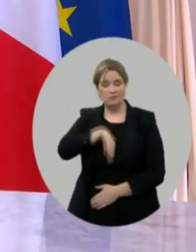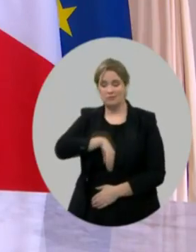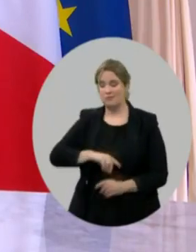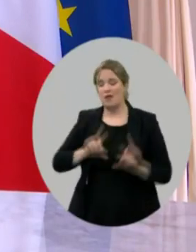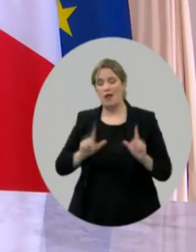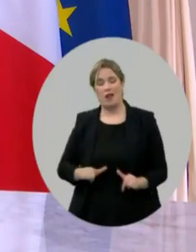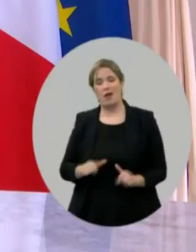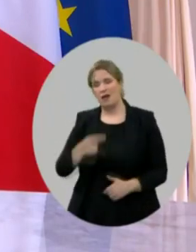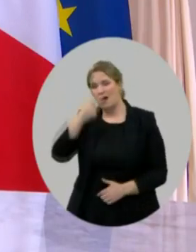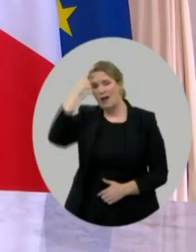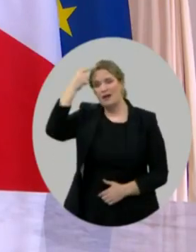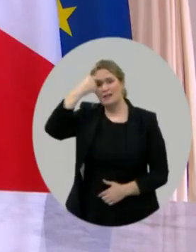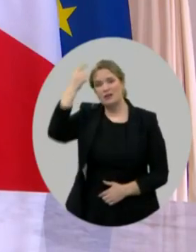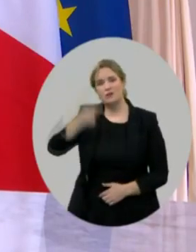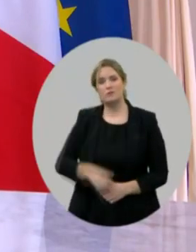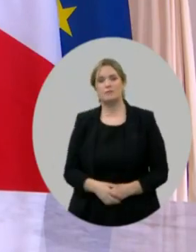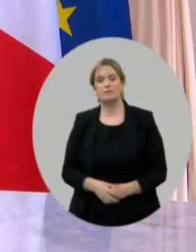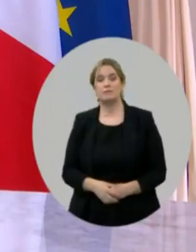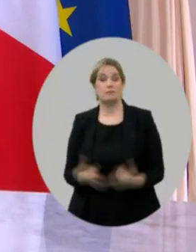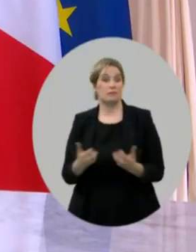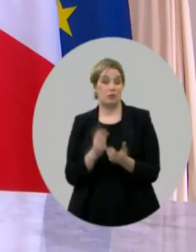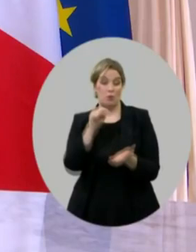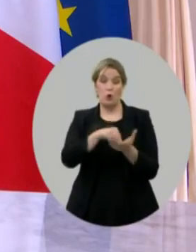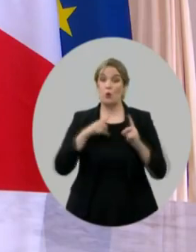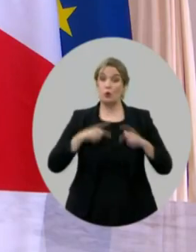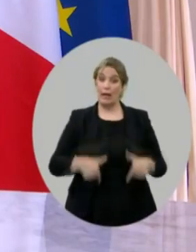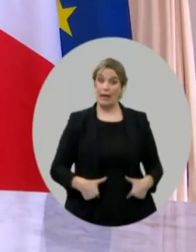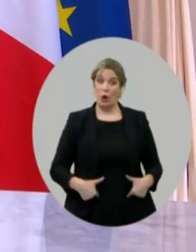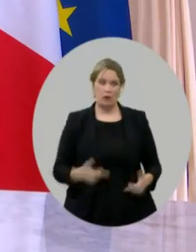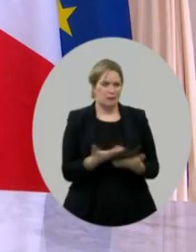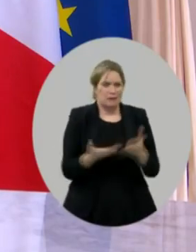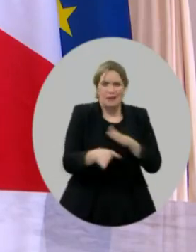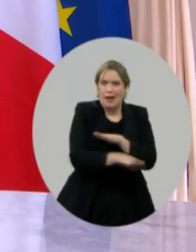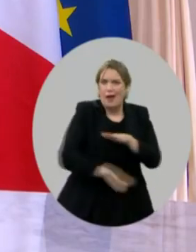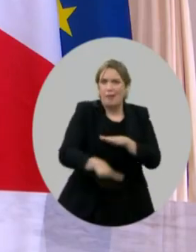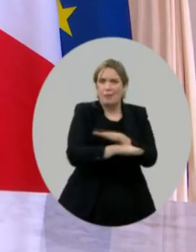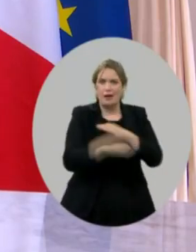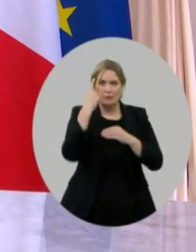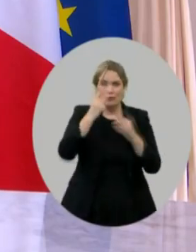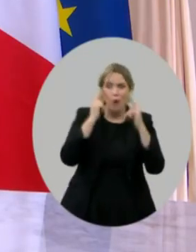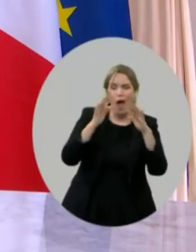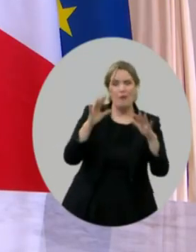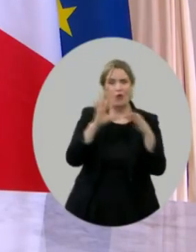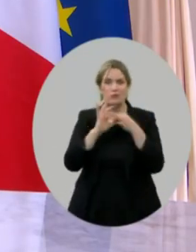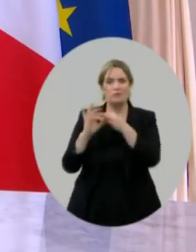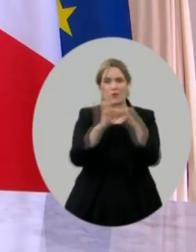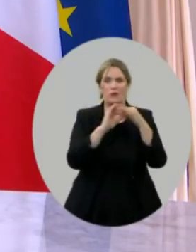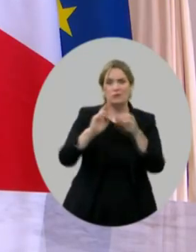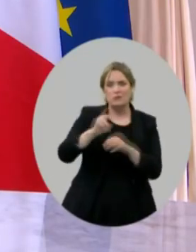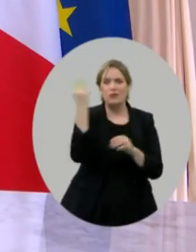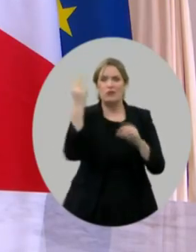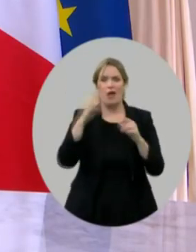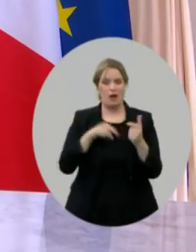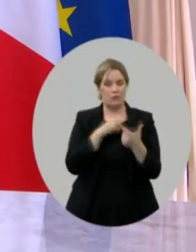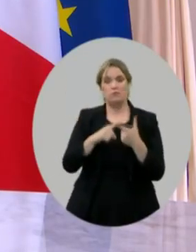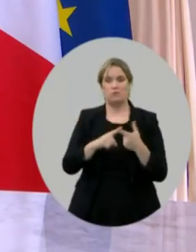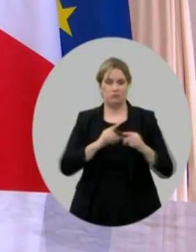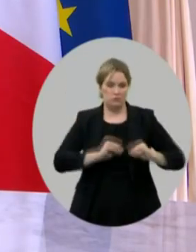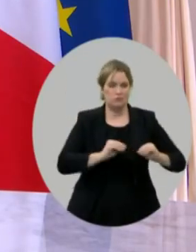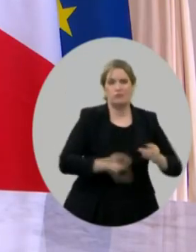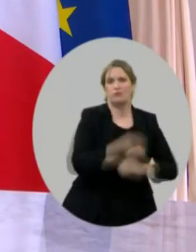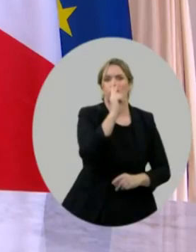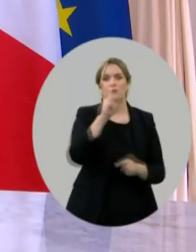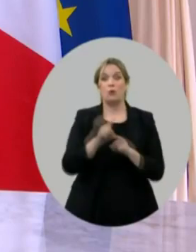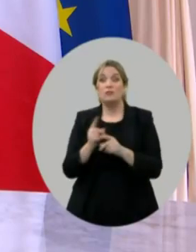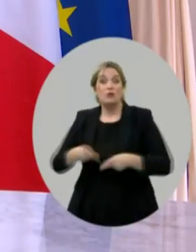en nous. L'école doit être le creuset de cette cohésion nationale et nous continuerons de la renforcer. La formation tout au long de